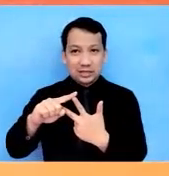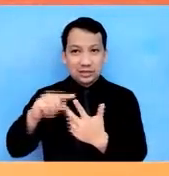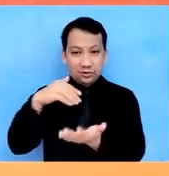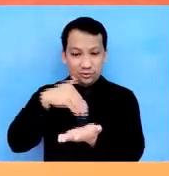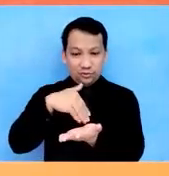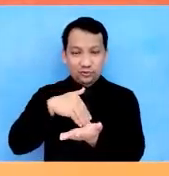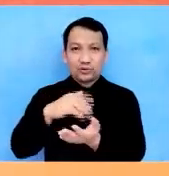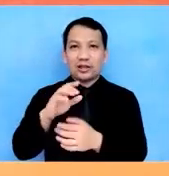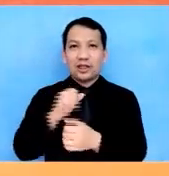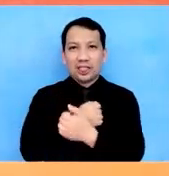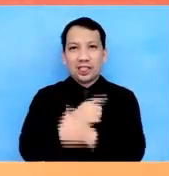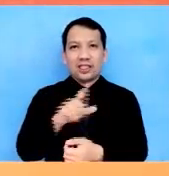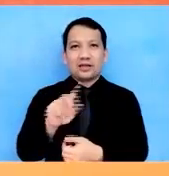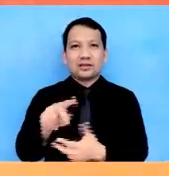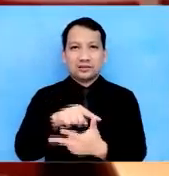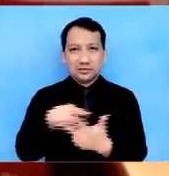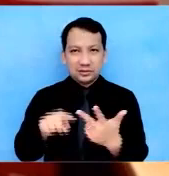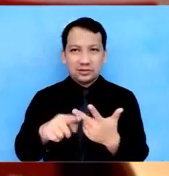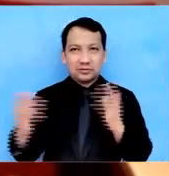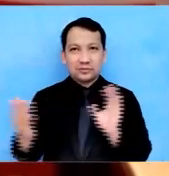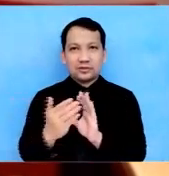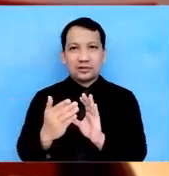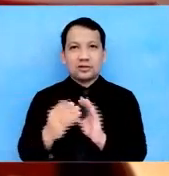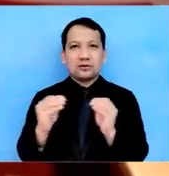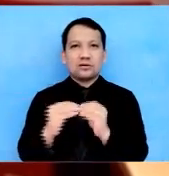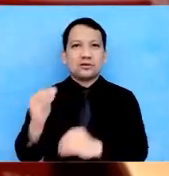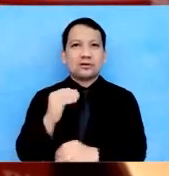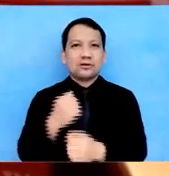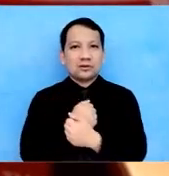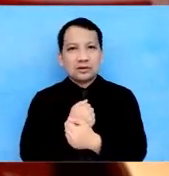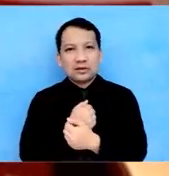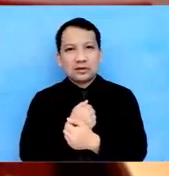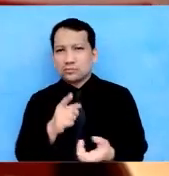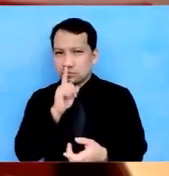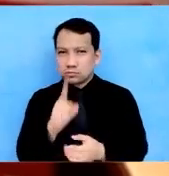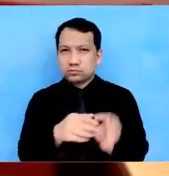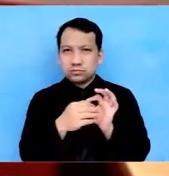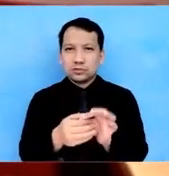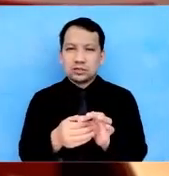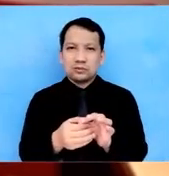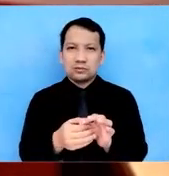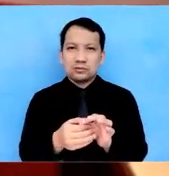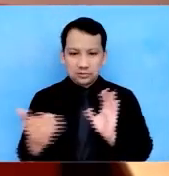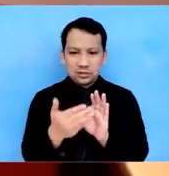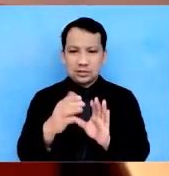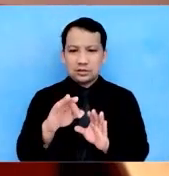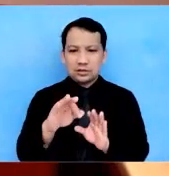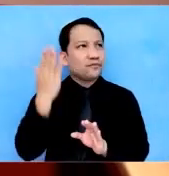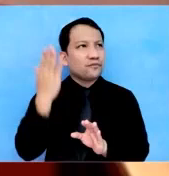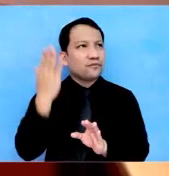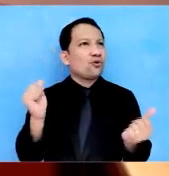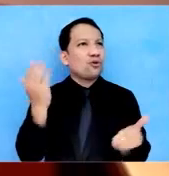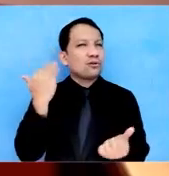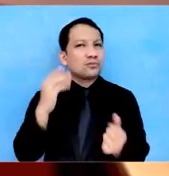Love. We know that Face to Face is a most loved and talagang sinubaybayan ng mga tao in the past, but